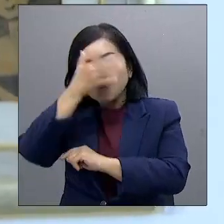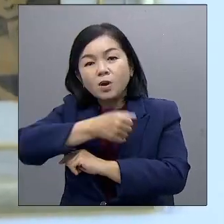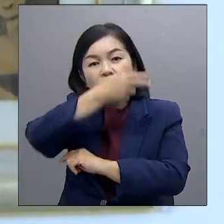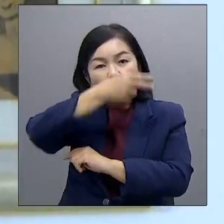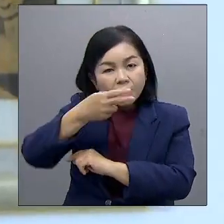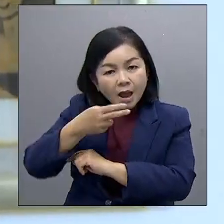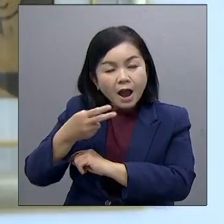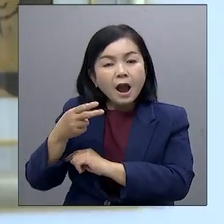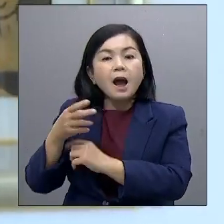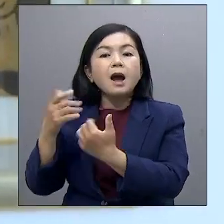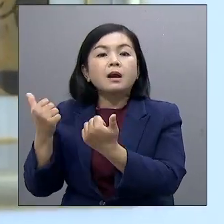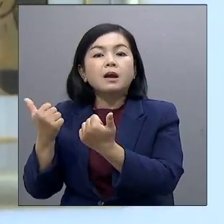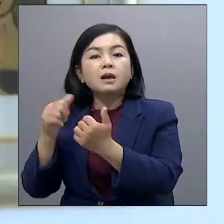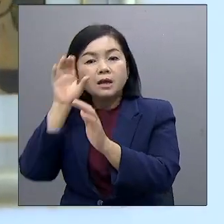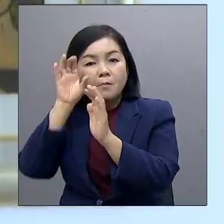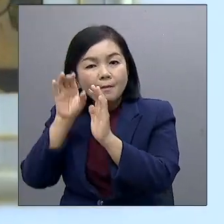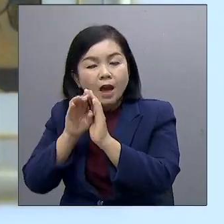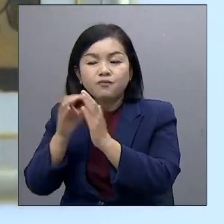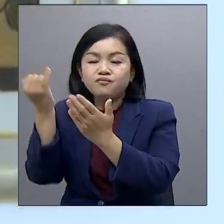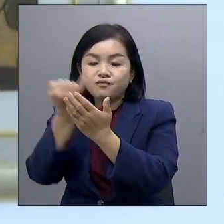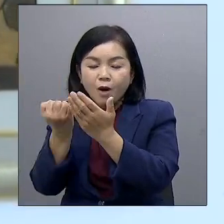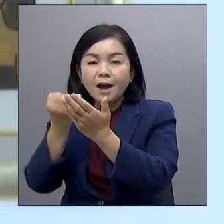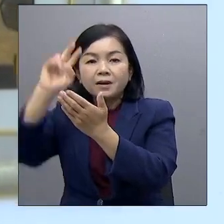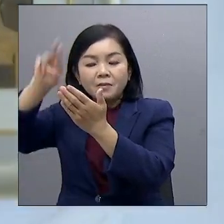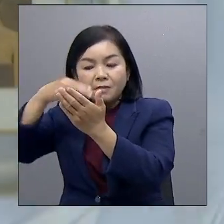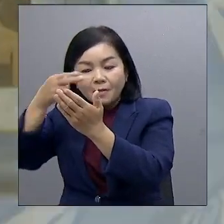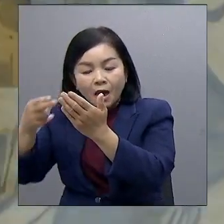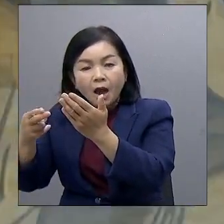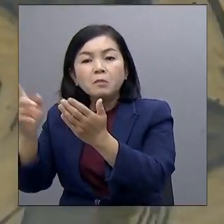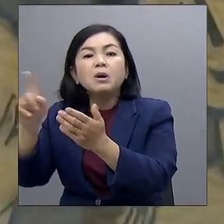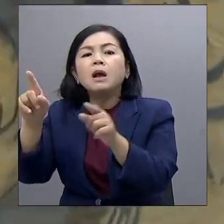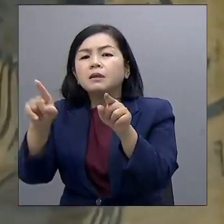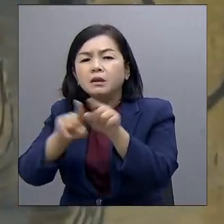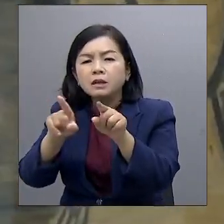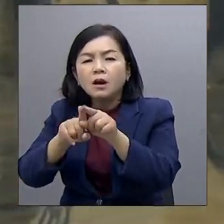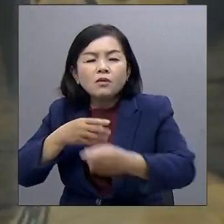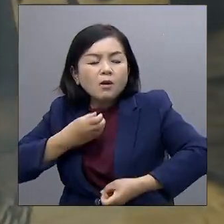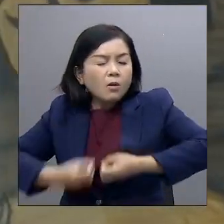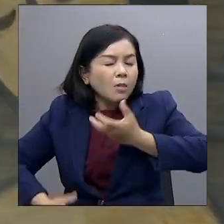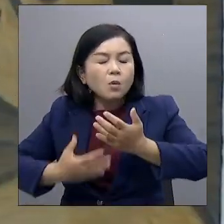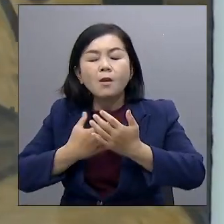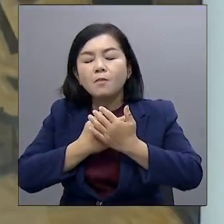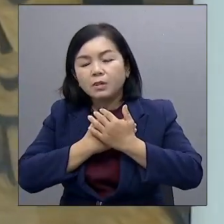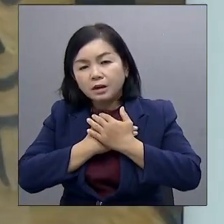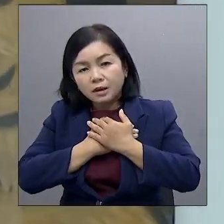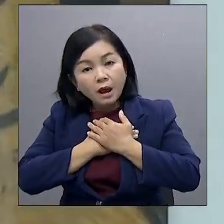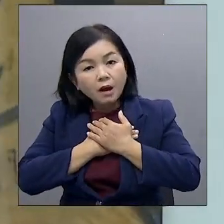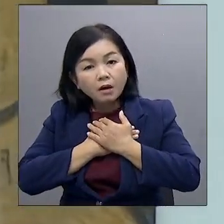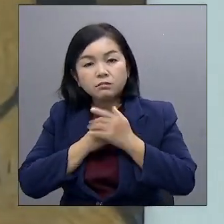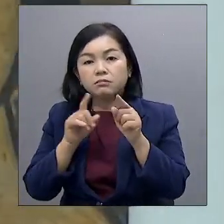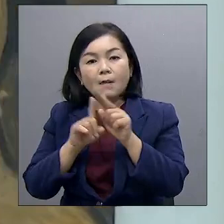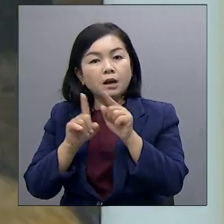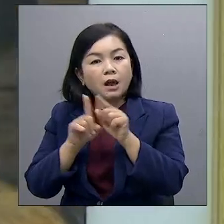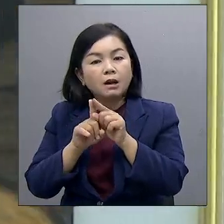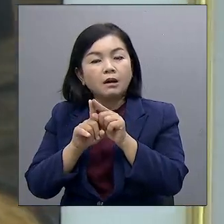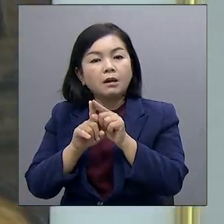ของความรักในบริบทต่างๆอาจารย์ชรวุฒก็สื่อสารในศิลปะหรือว่าแม้แต่ตัวท่านเองเนี่ยนอกจากจะเป็นศิลปินแล้ว